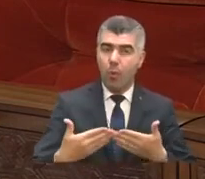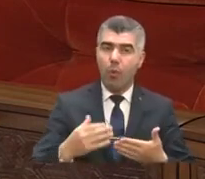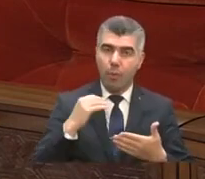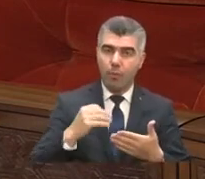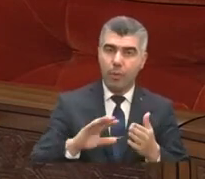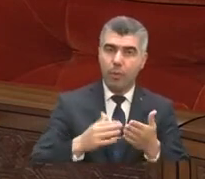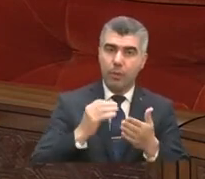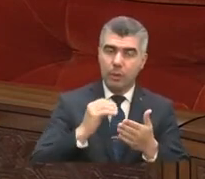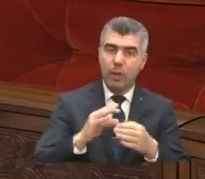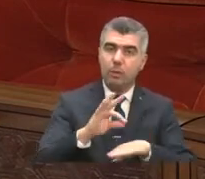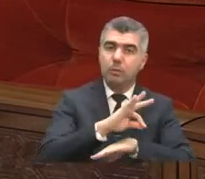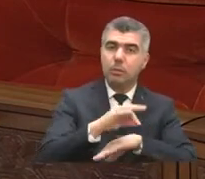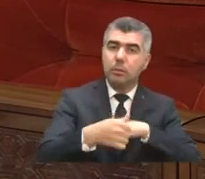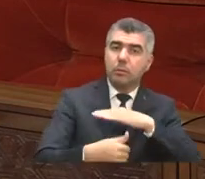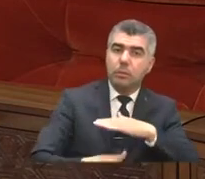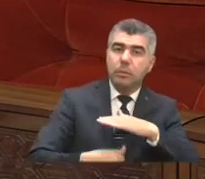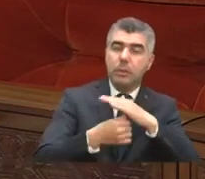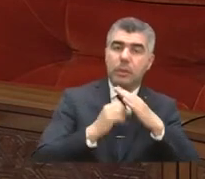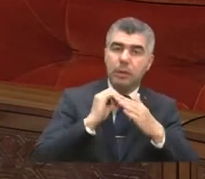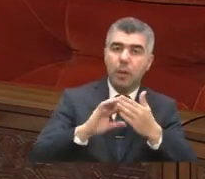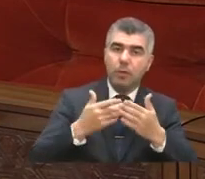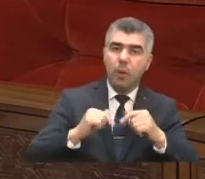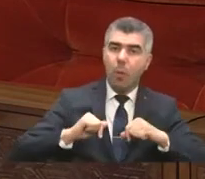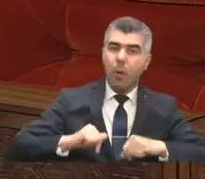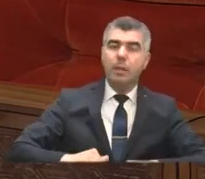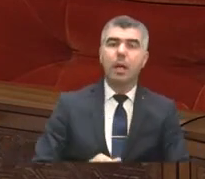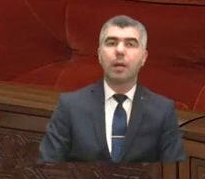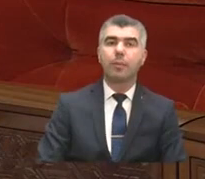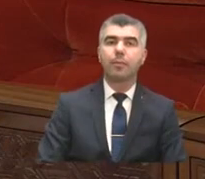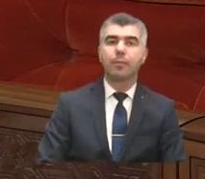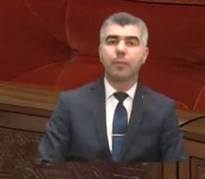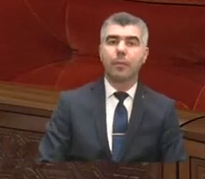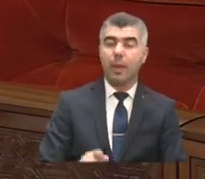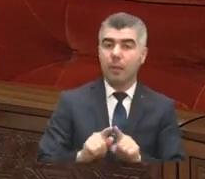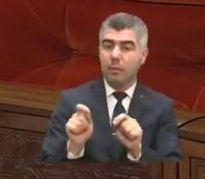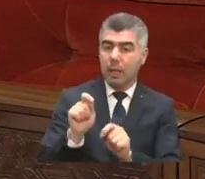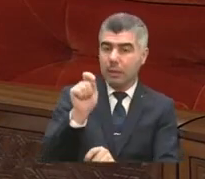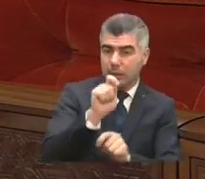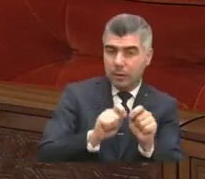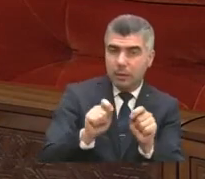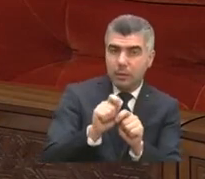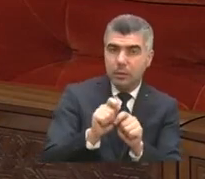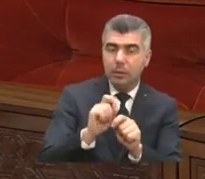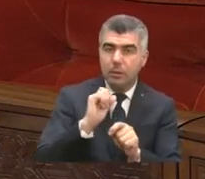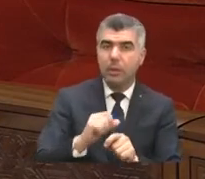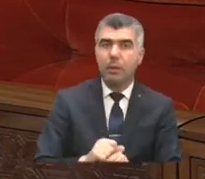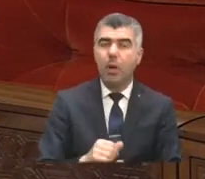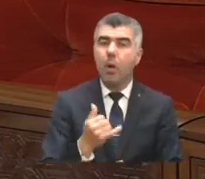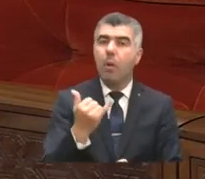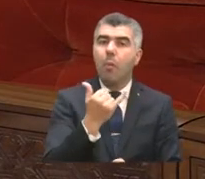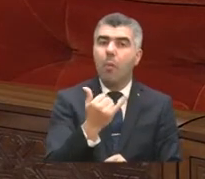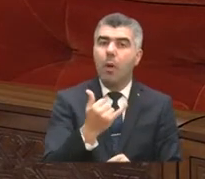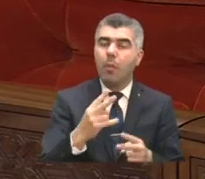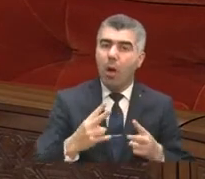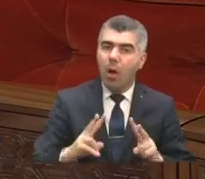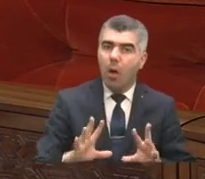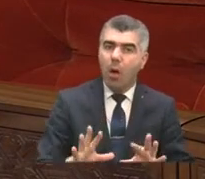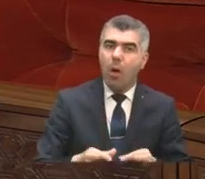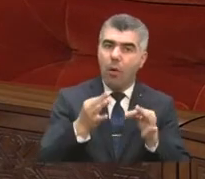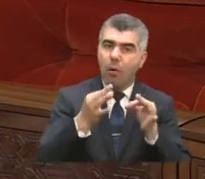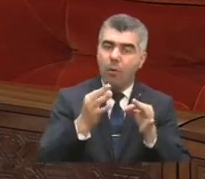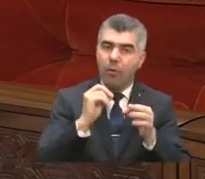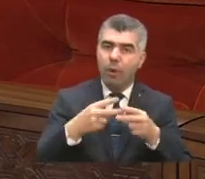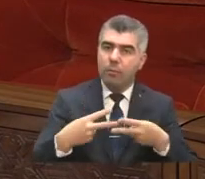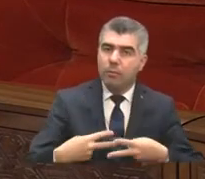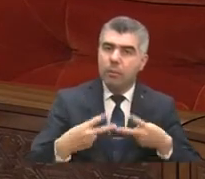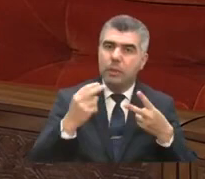الوطنيه للسلامه الطرقيه اللي تتعمل تحت وصايه الوزاره، وتتقوم حاليا هذه الوكاله بتحضير طلب العروض، وغادي يتم